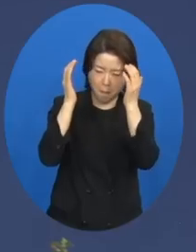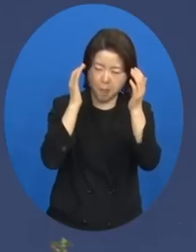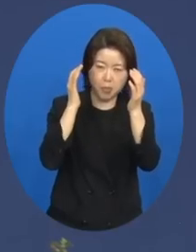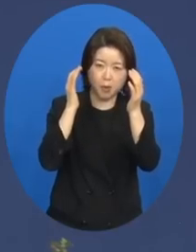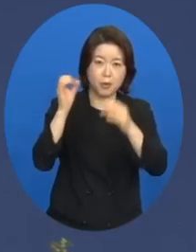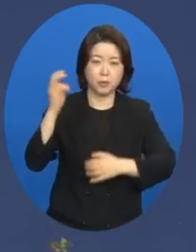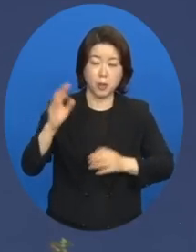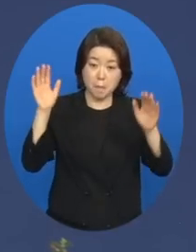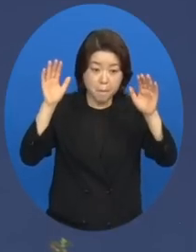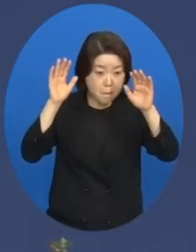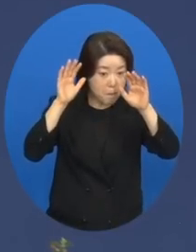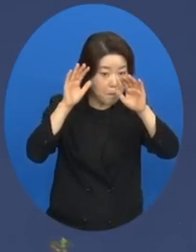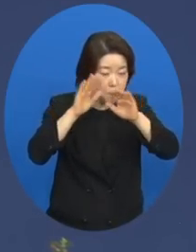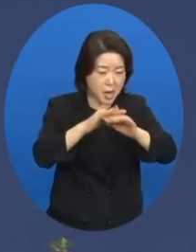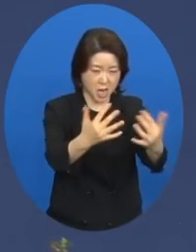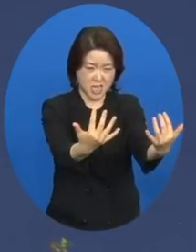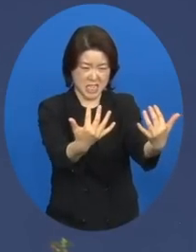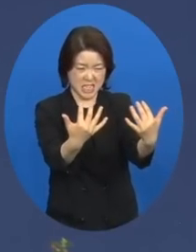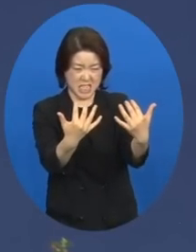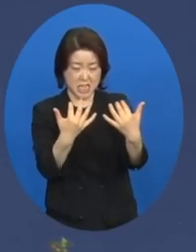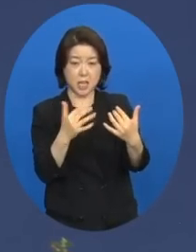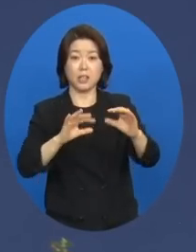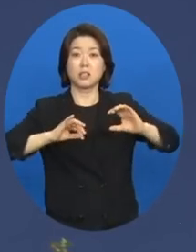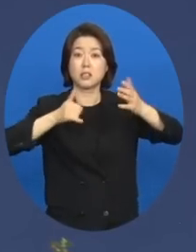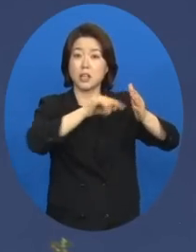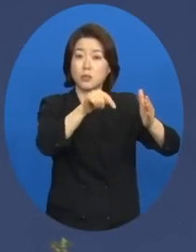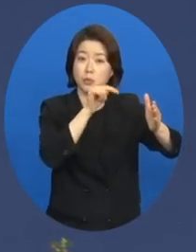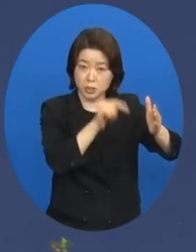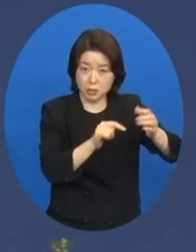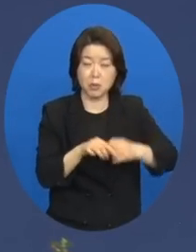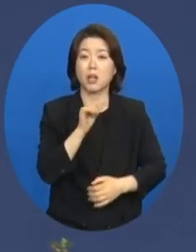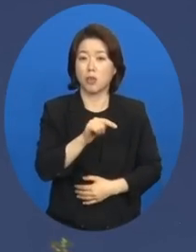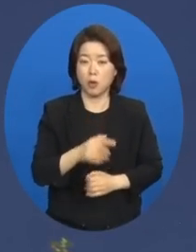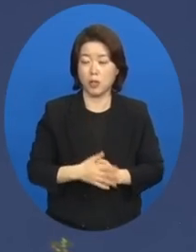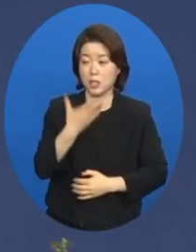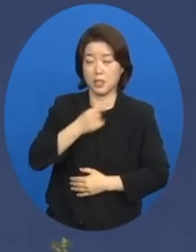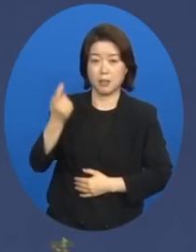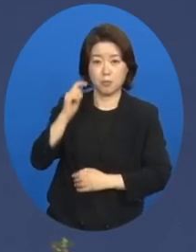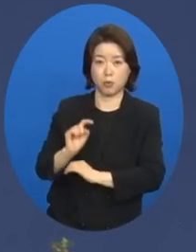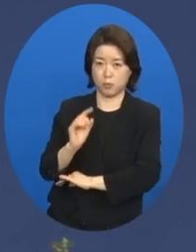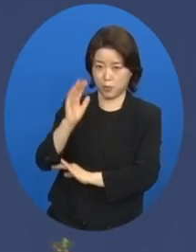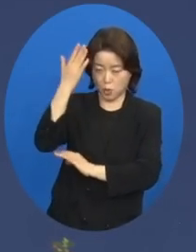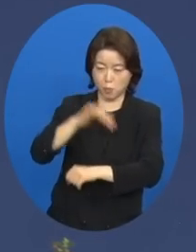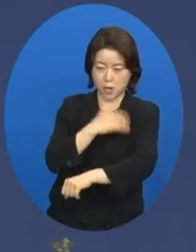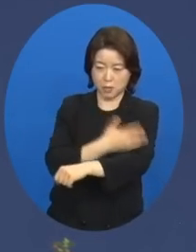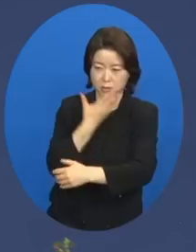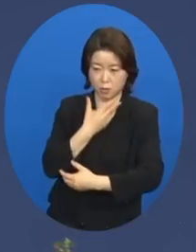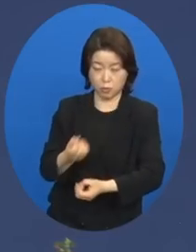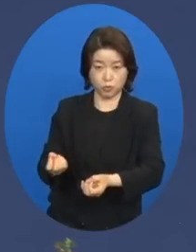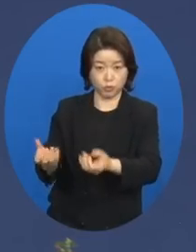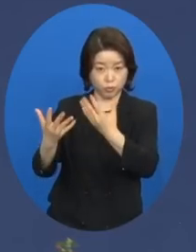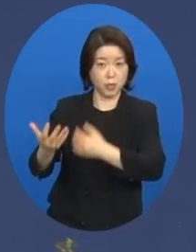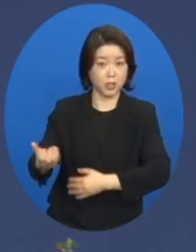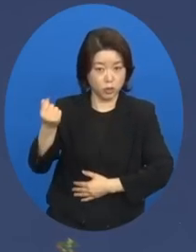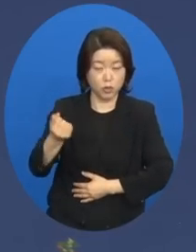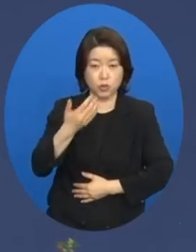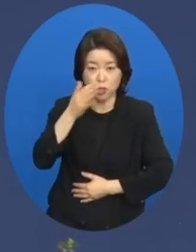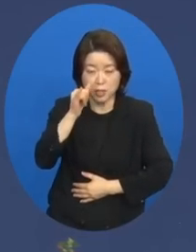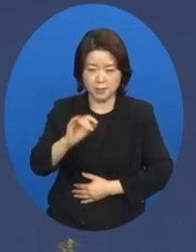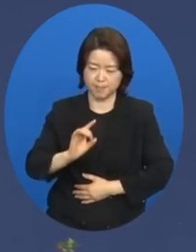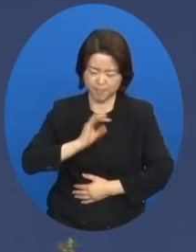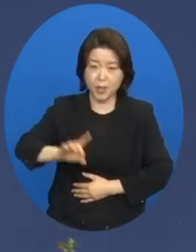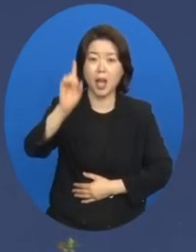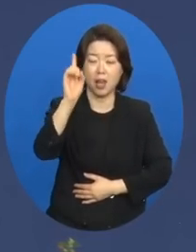그리고 흑암이 덮어오는 세상 속에서도 거기서도 이 복음의 영광과 그 능력과 축복을 누릴 수 있는 단 한